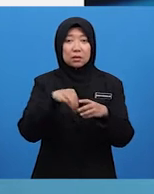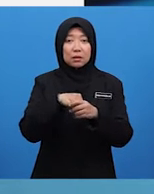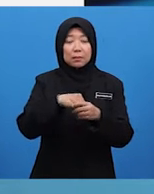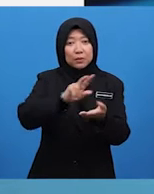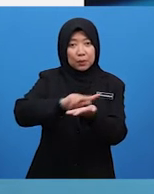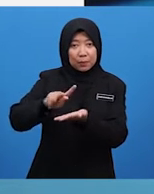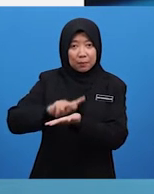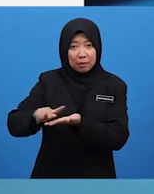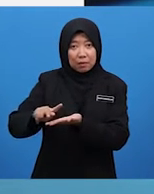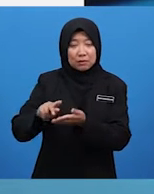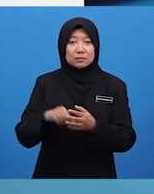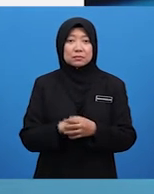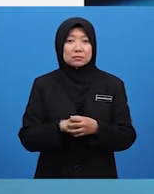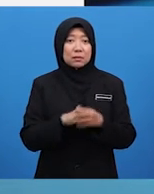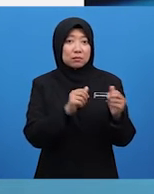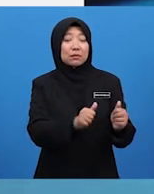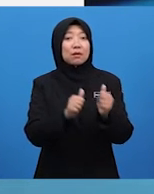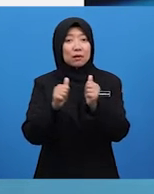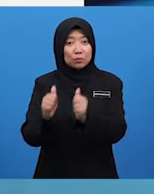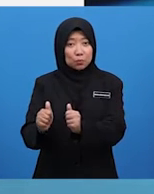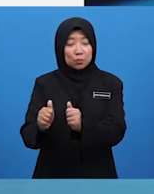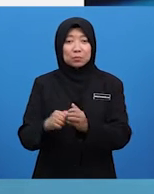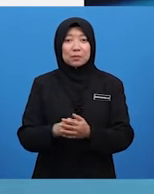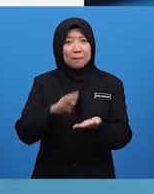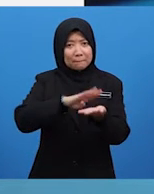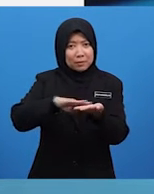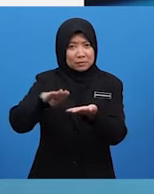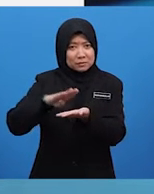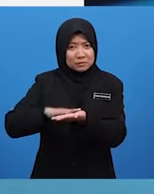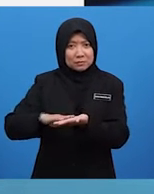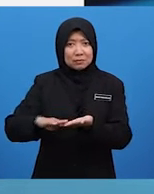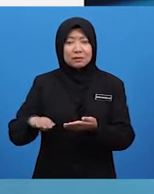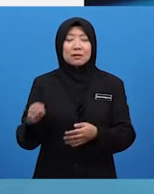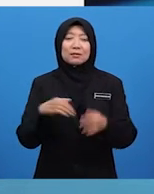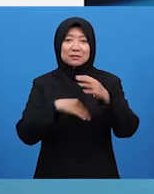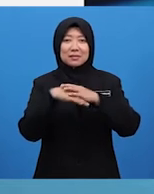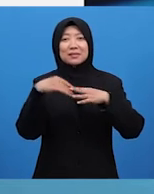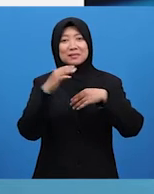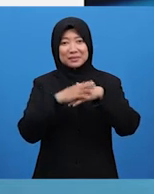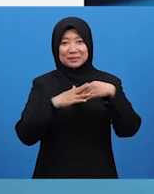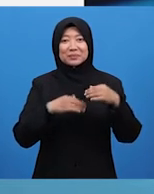yang kemas, teratur, bersih serta selesa.